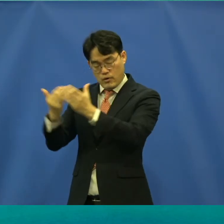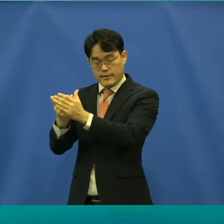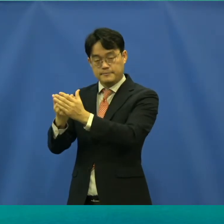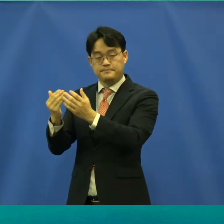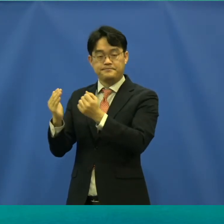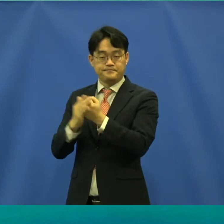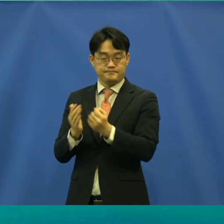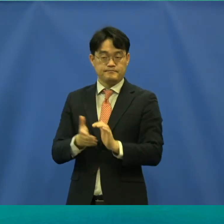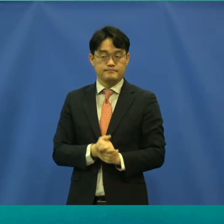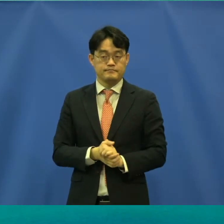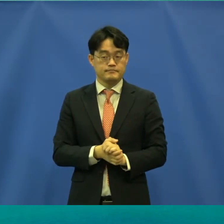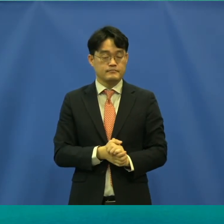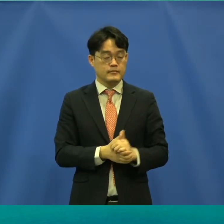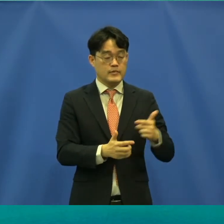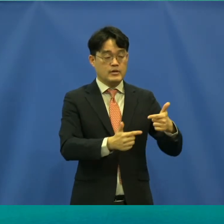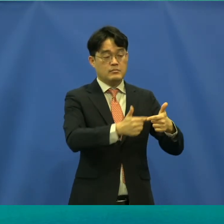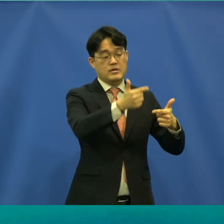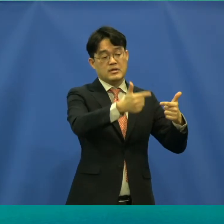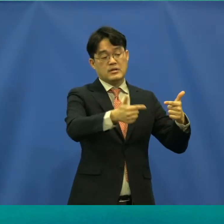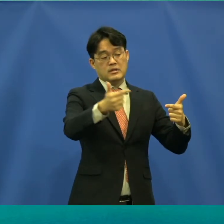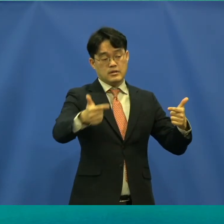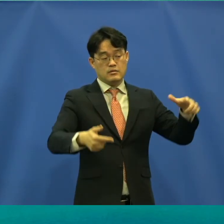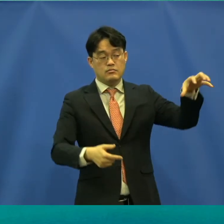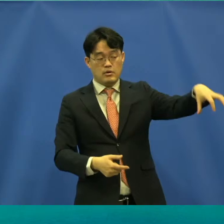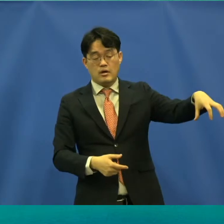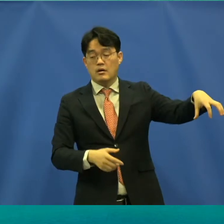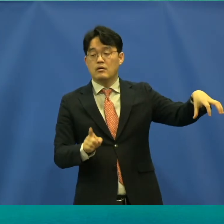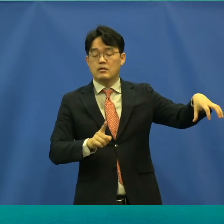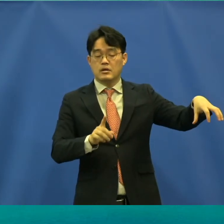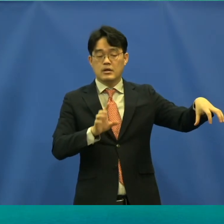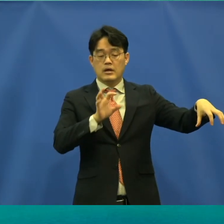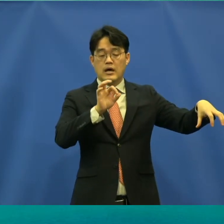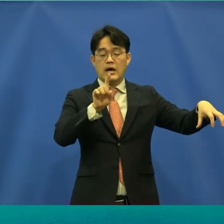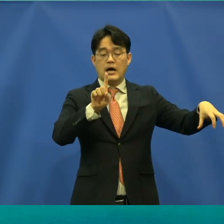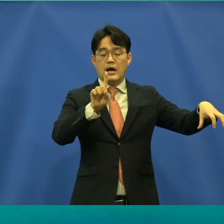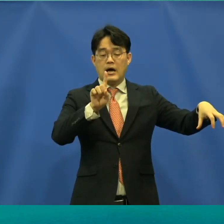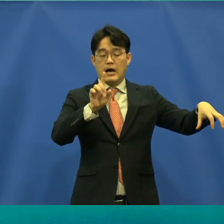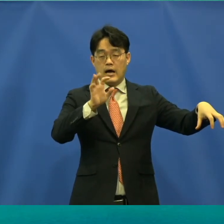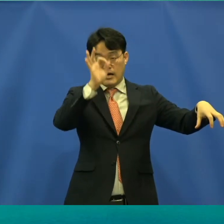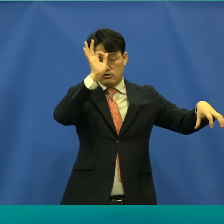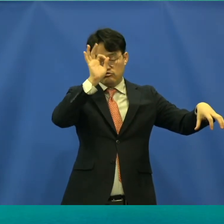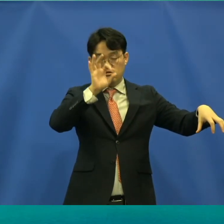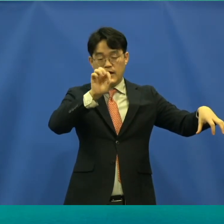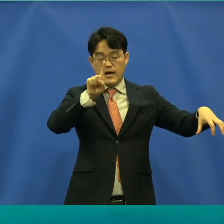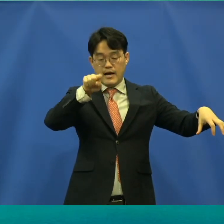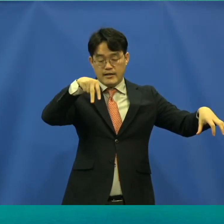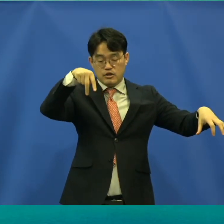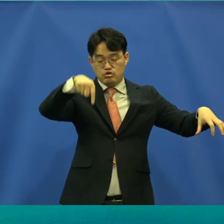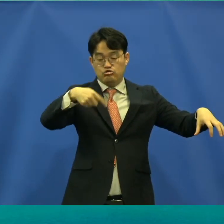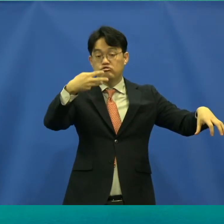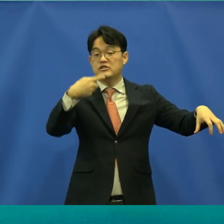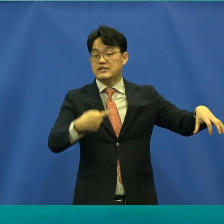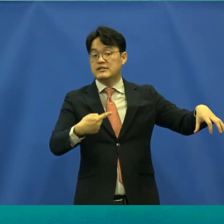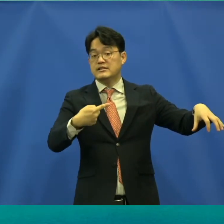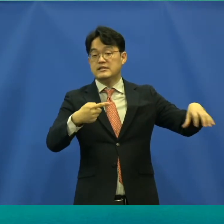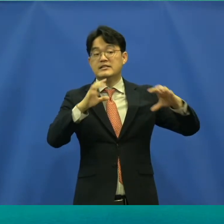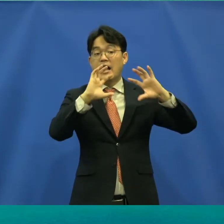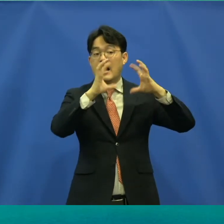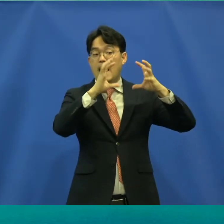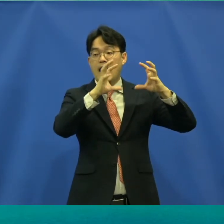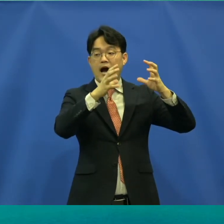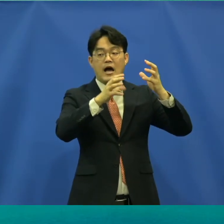여러분, 니느웨는 이방의 나라 이스라엘이 아니죠. 아수르의 수도, 아수르는 잔인하고 폭력적인 나라고 이 이스라엘과의